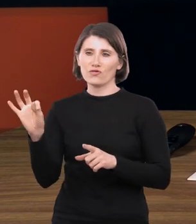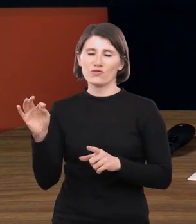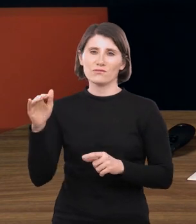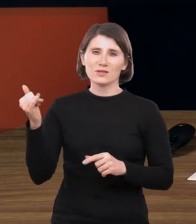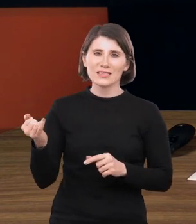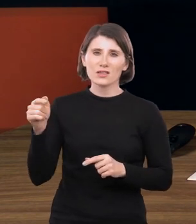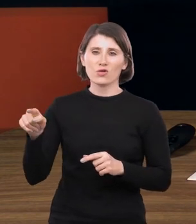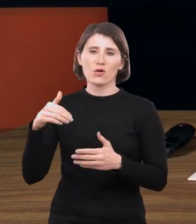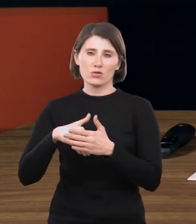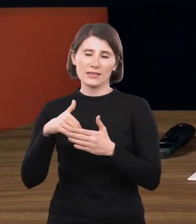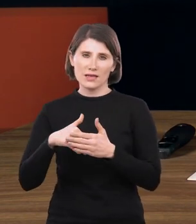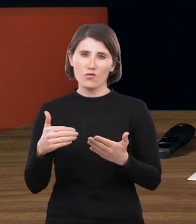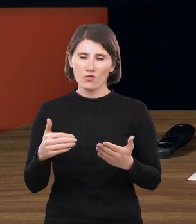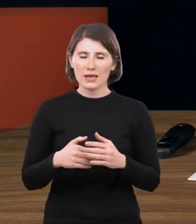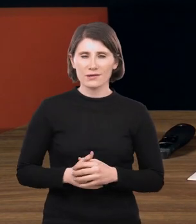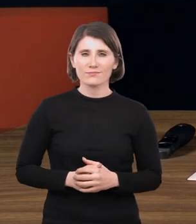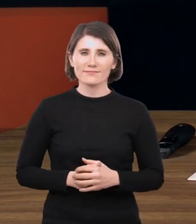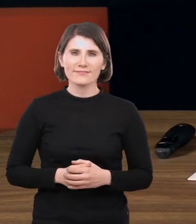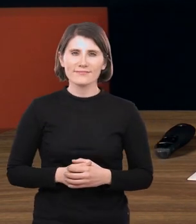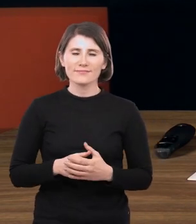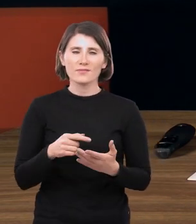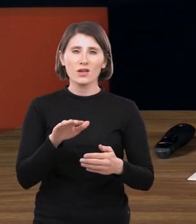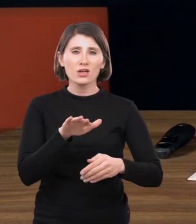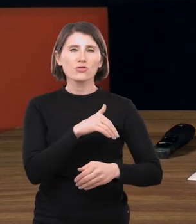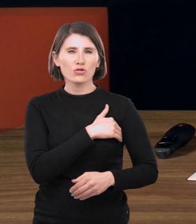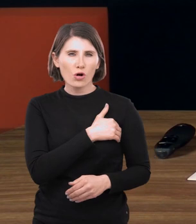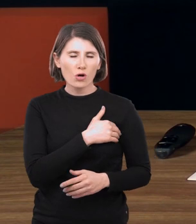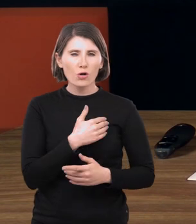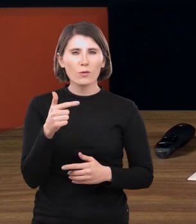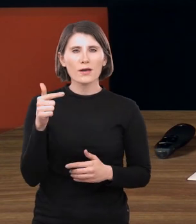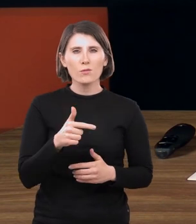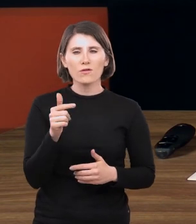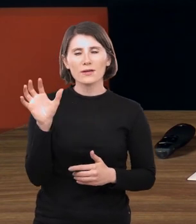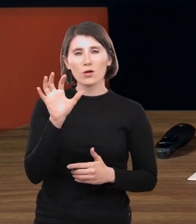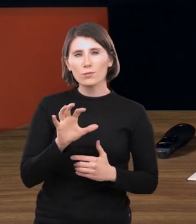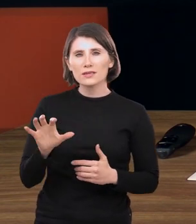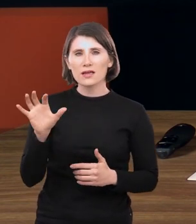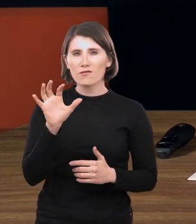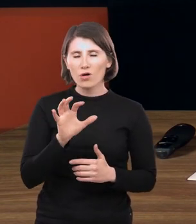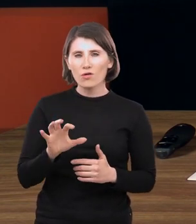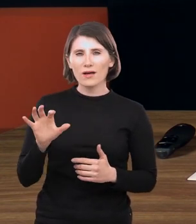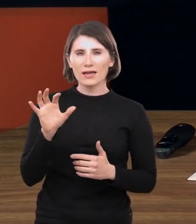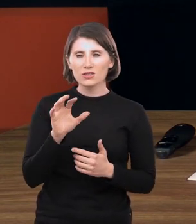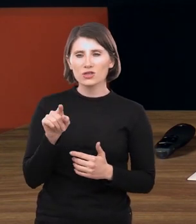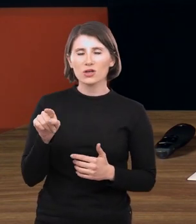funkcjonowania. Te placówki powinny zwracać uwagę na